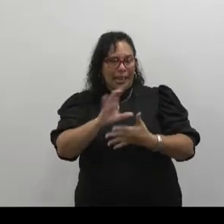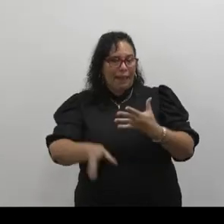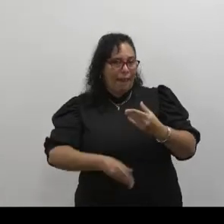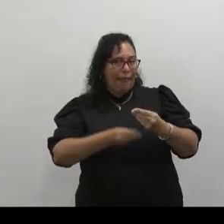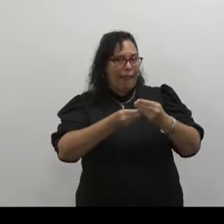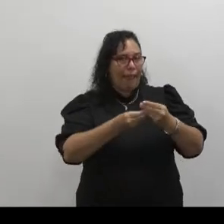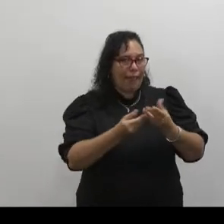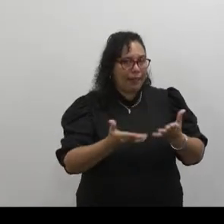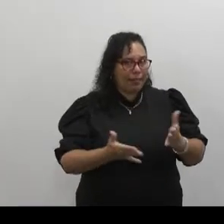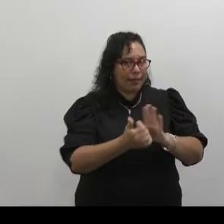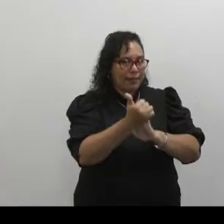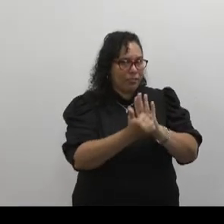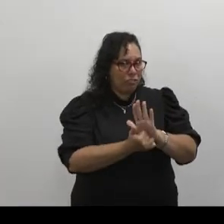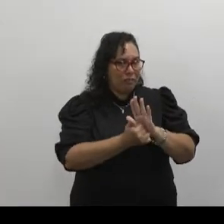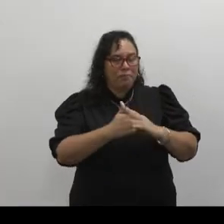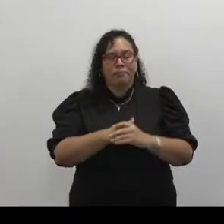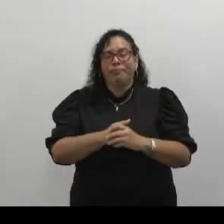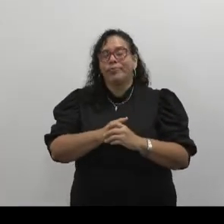hay